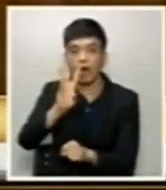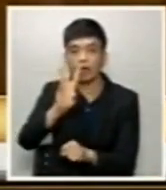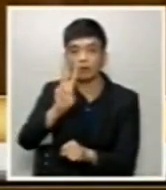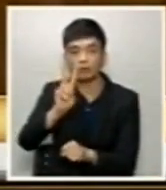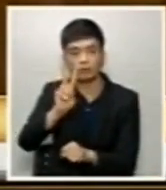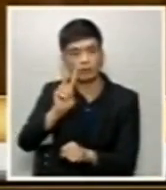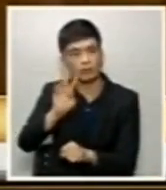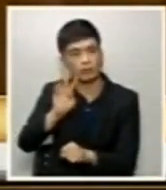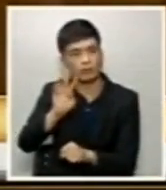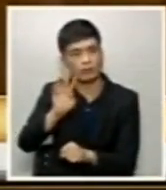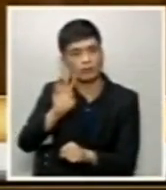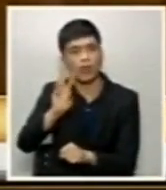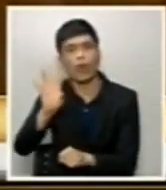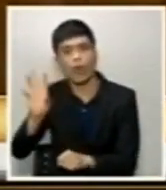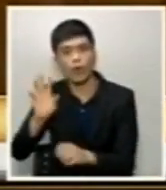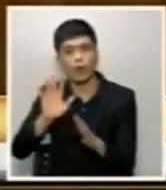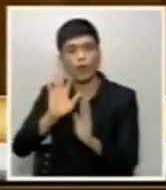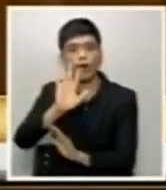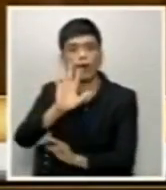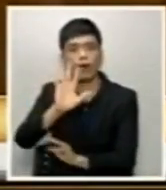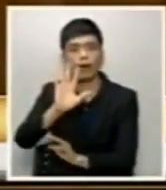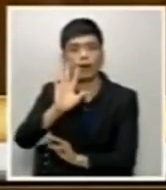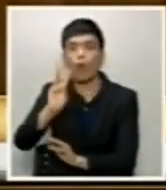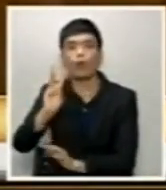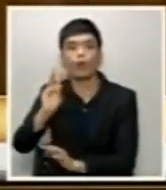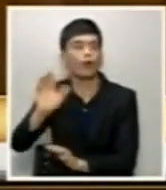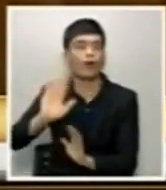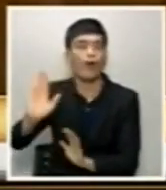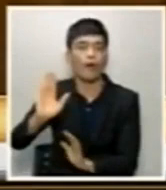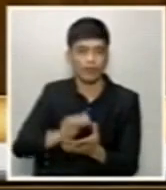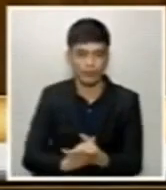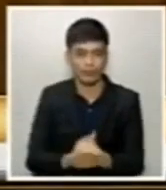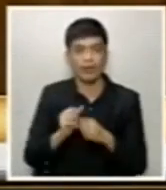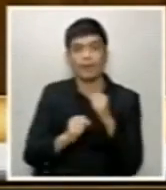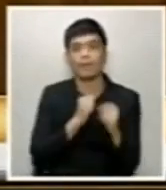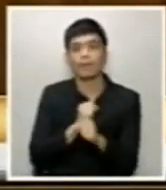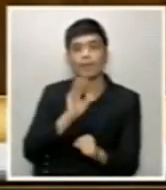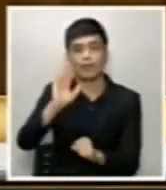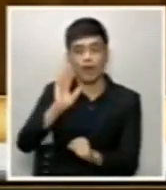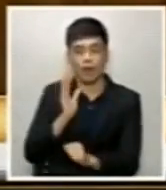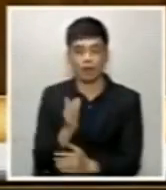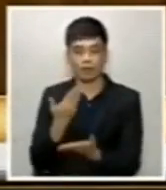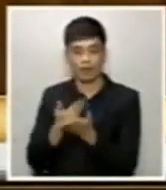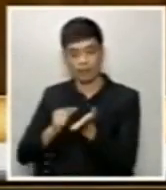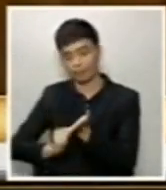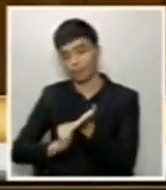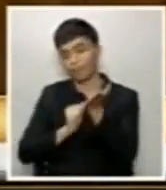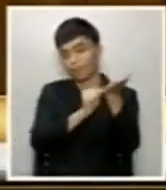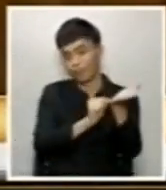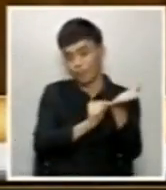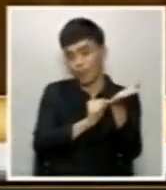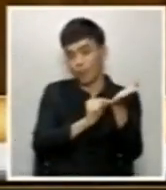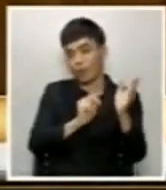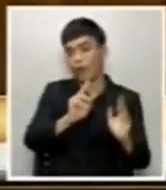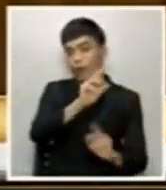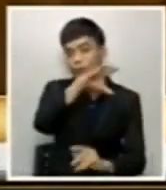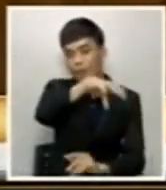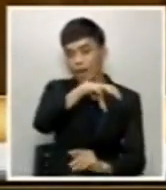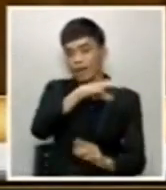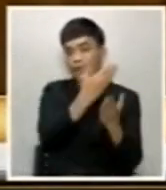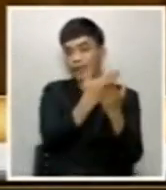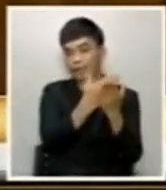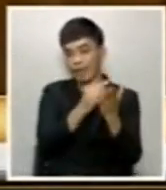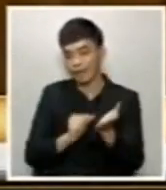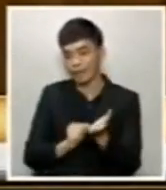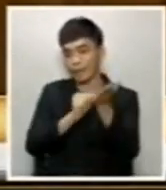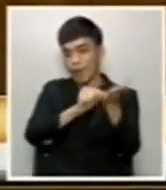ำเสนอในส่วนของกระทรวงเกษตรโดยกรมชลประทานไปสำนักงบประมาณนะครับตั้งแต่วันที่24มกราคมที่ผ่านมานะครับ